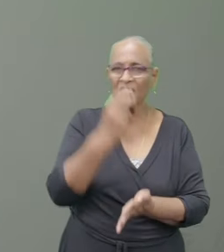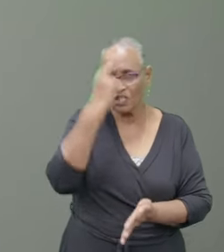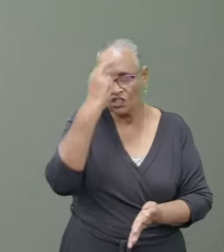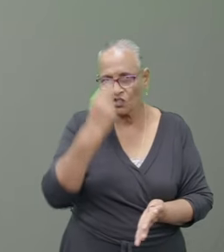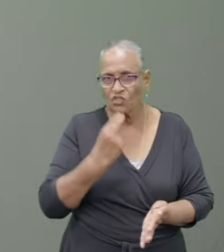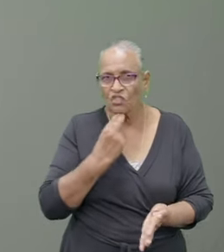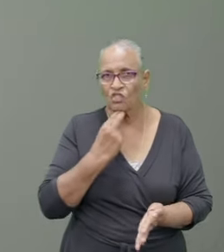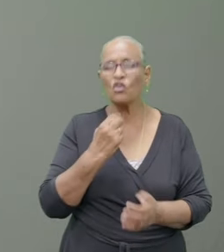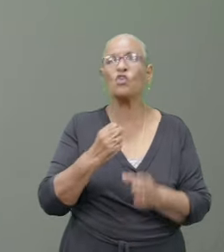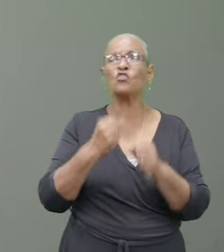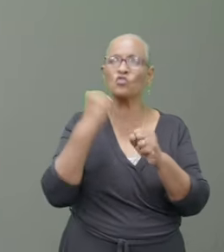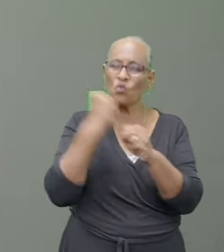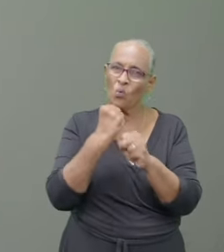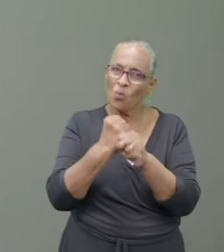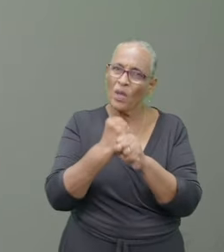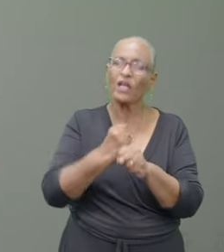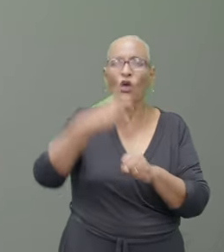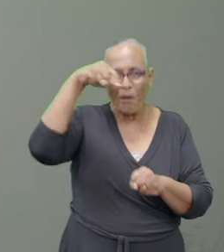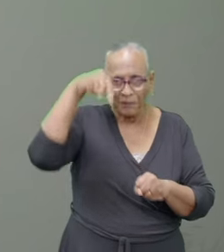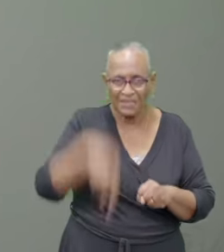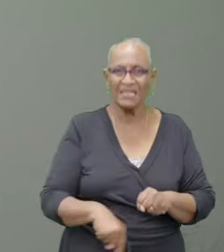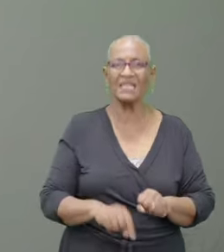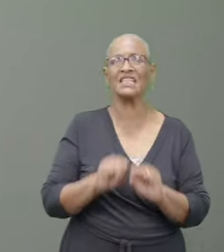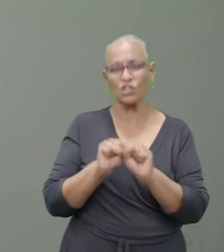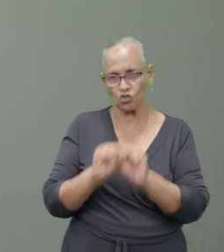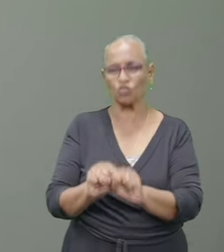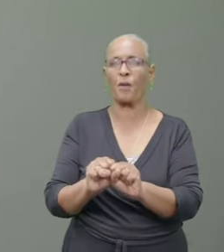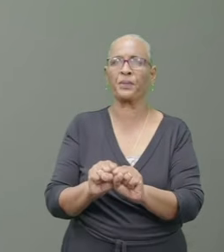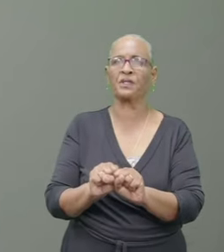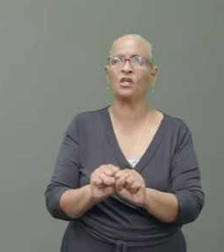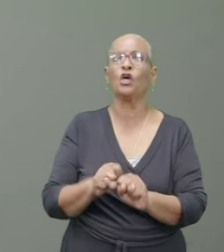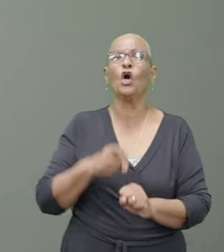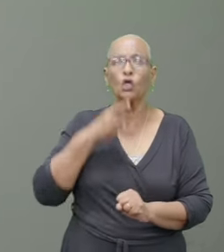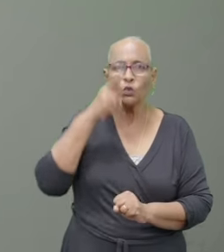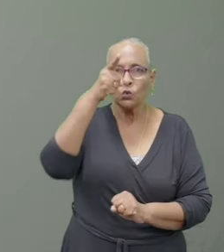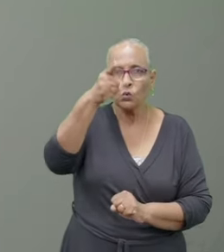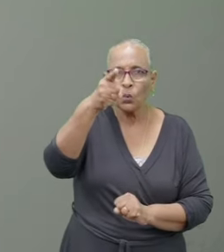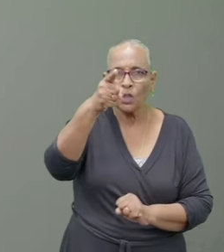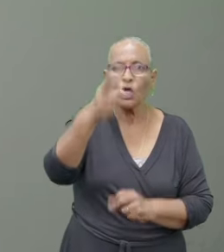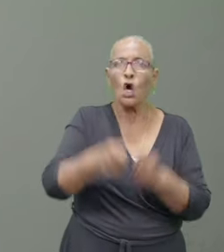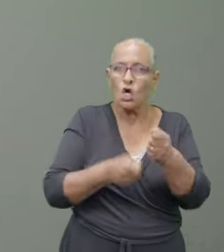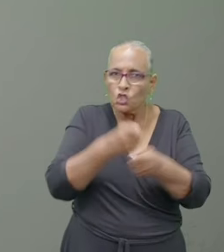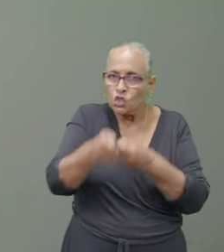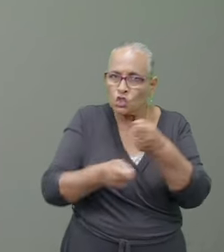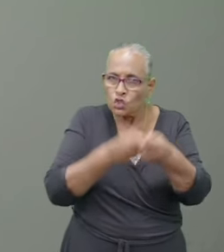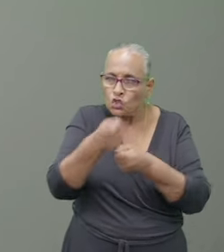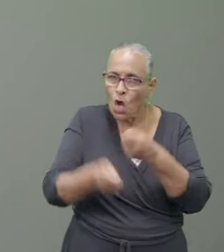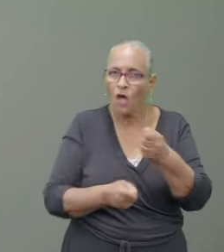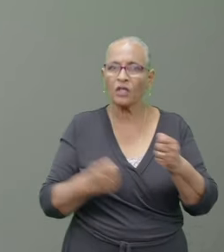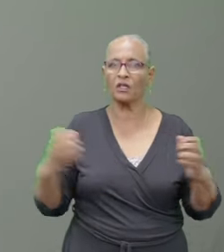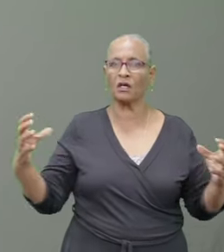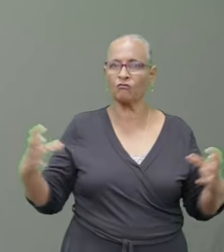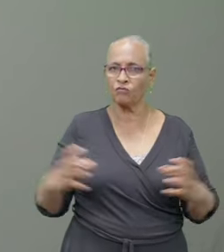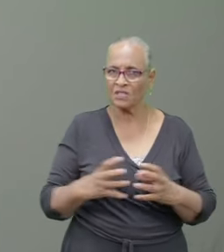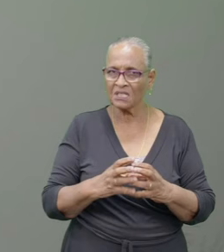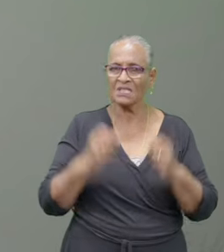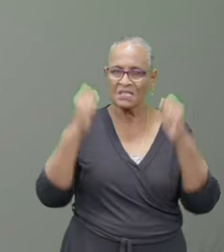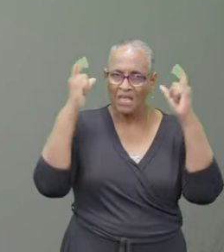helpen indammen van dit vraagstuk, met als doel de zorgcontinuïteit naar de Surinaamse samenleving te garanderen. En